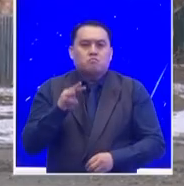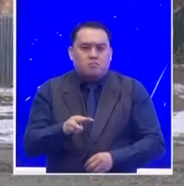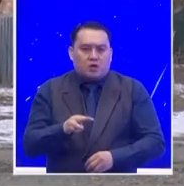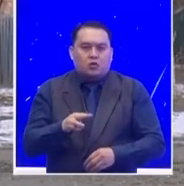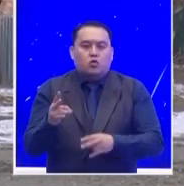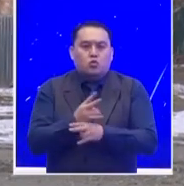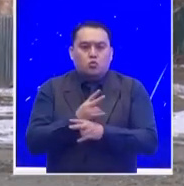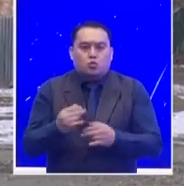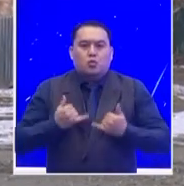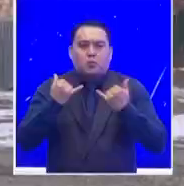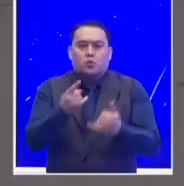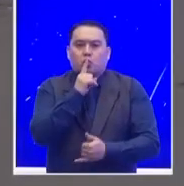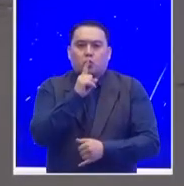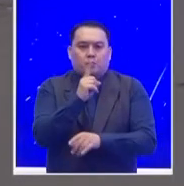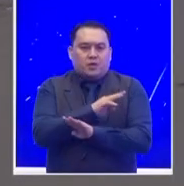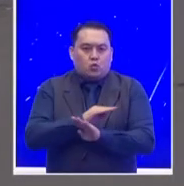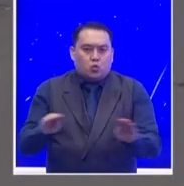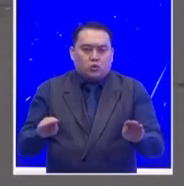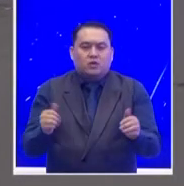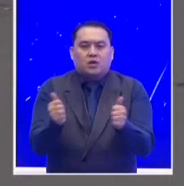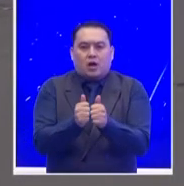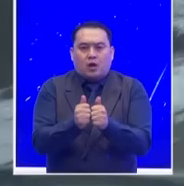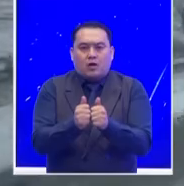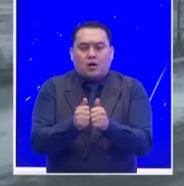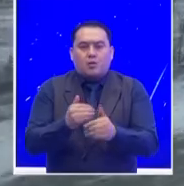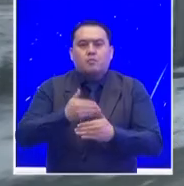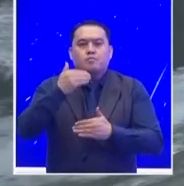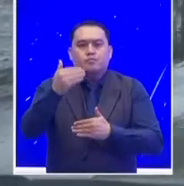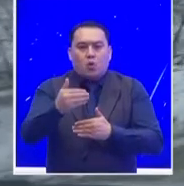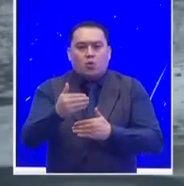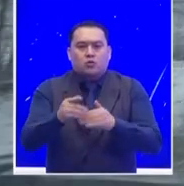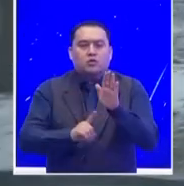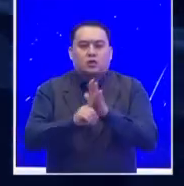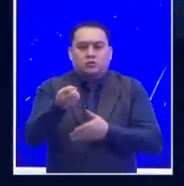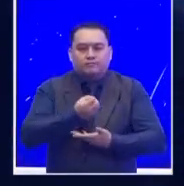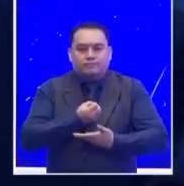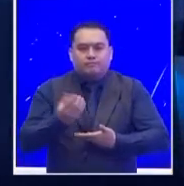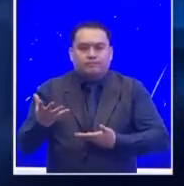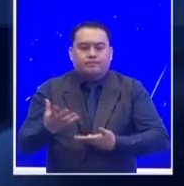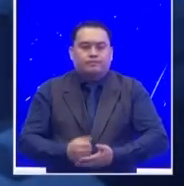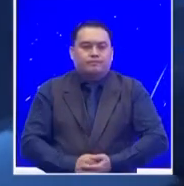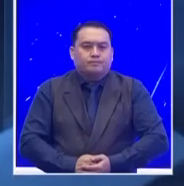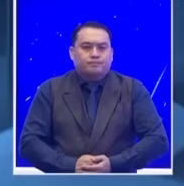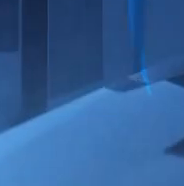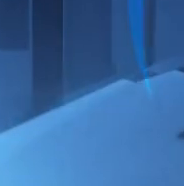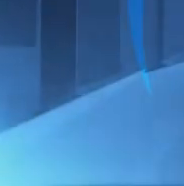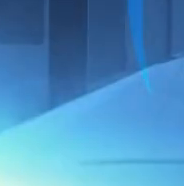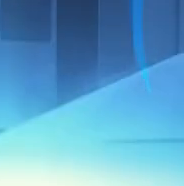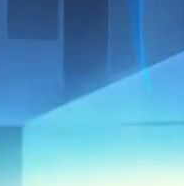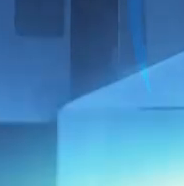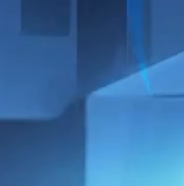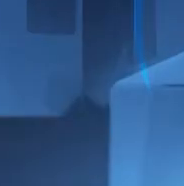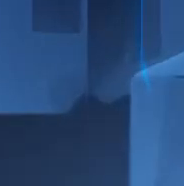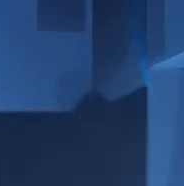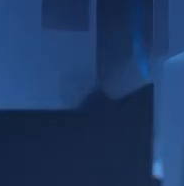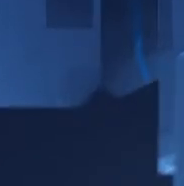в ту ночь почтут минутой молчания у памятника. После власти района дадут поминальный обед. Дамир Анитов, Кайрат Кастурганов,